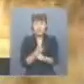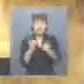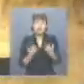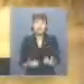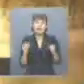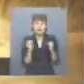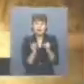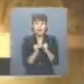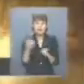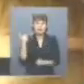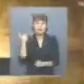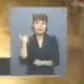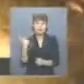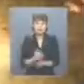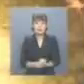ที่ผ่านมา